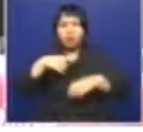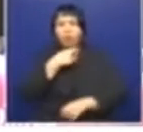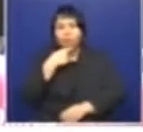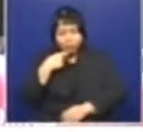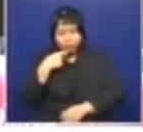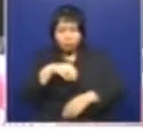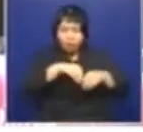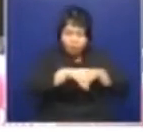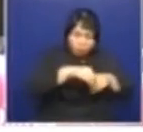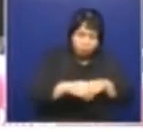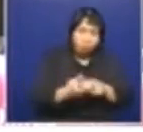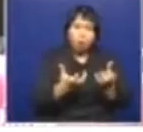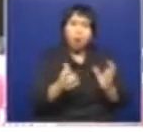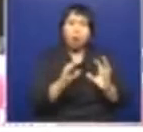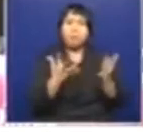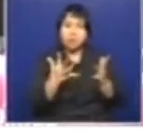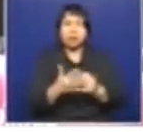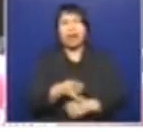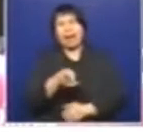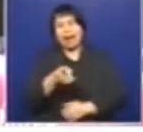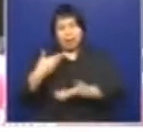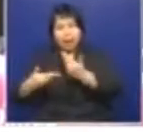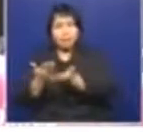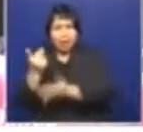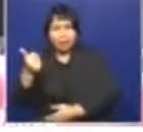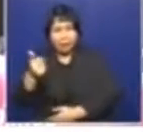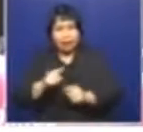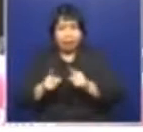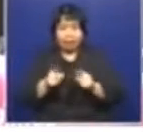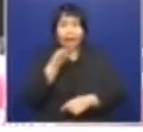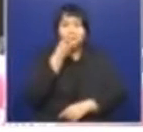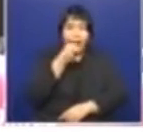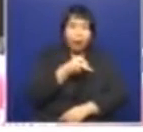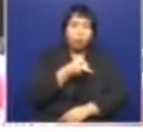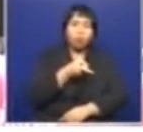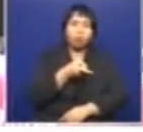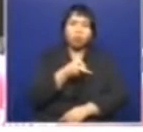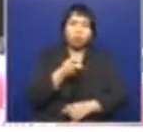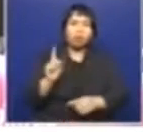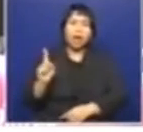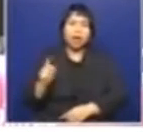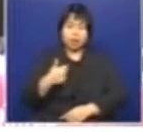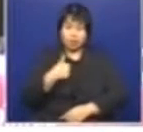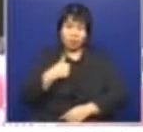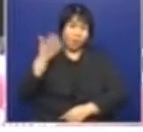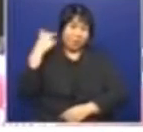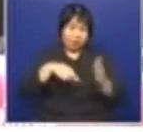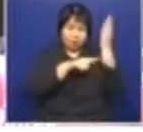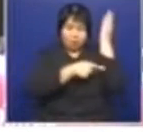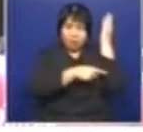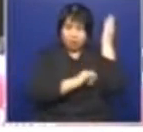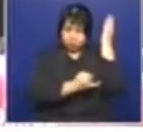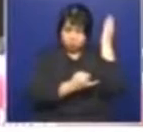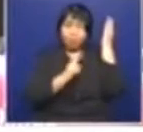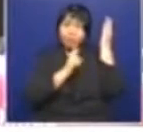ไม่มีมันก็สูงอ่ะสูงจริงแต่ไม่มีขายข้าวอ่ะแล้วผมไปประจวบเมื่อวันก่อนผมก็ถามชาวประจว